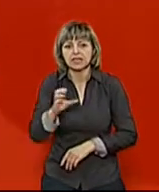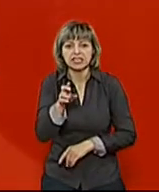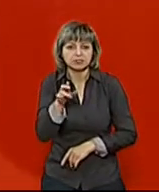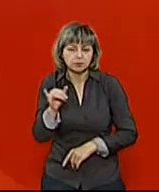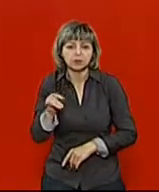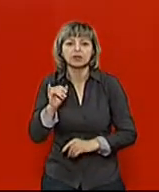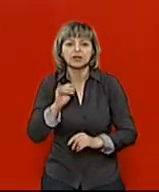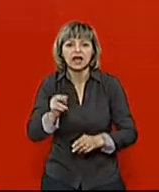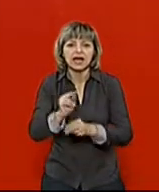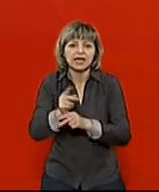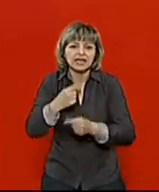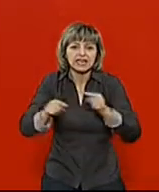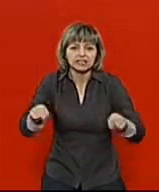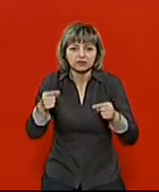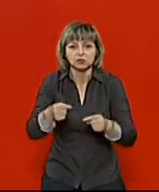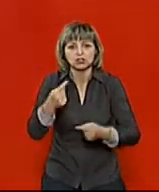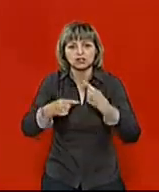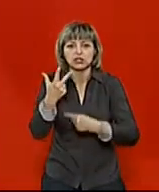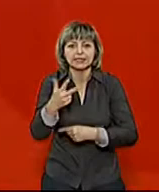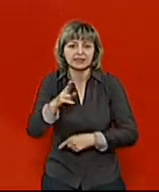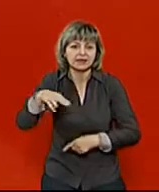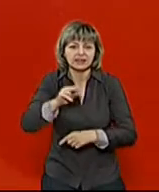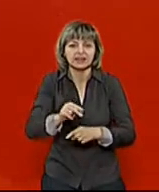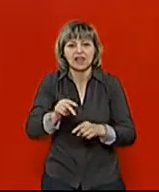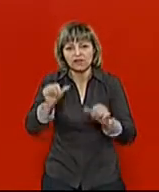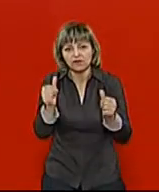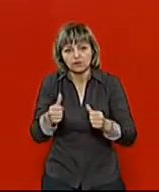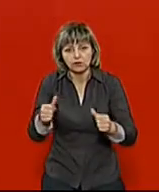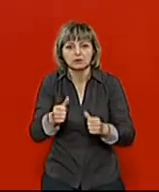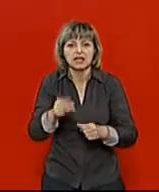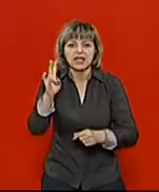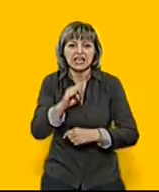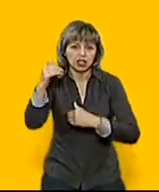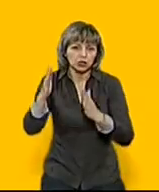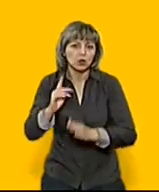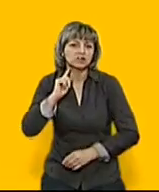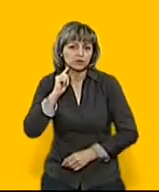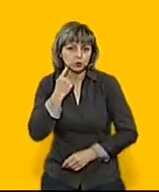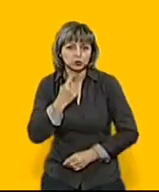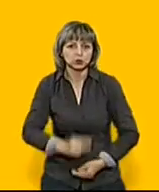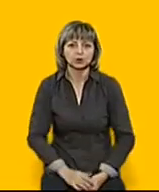реставратори створюють тривимірні зображення ікон у Луцьку? Про усе це – далі.